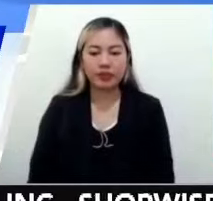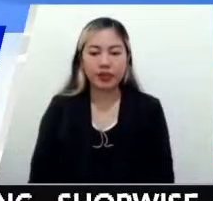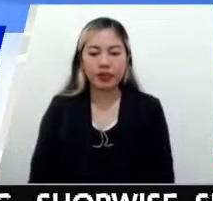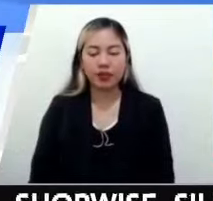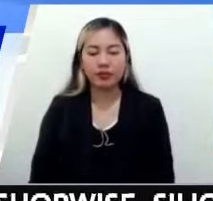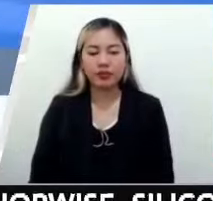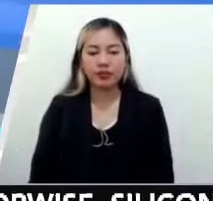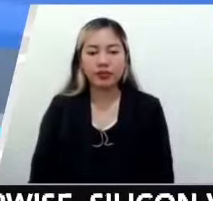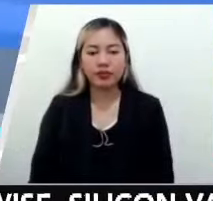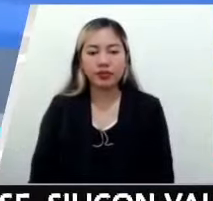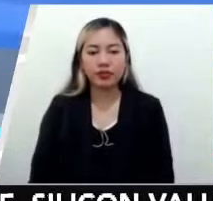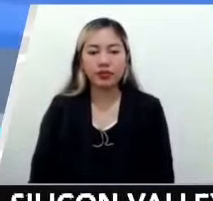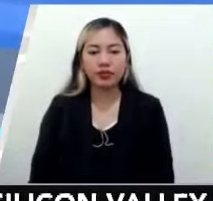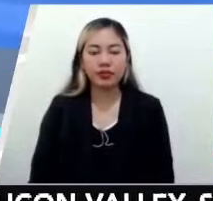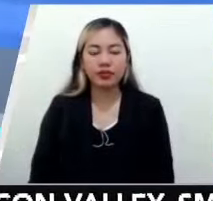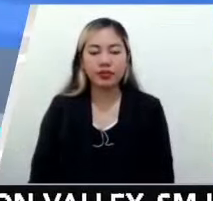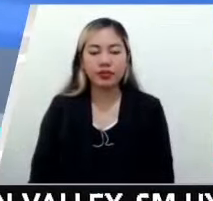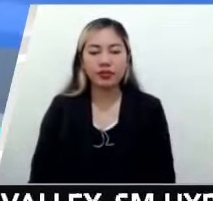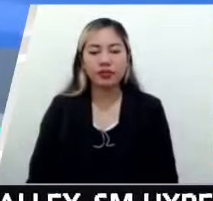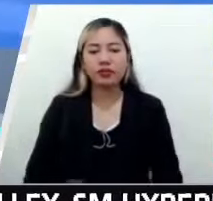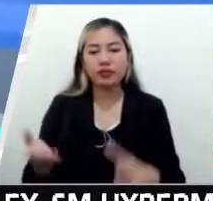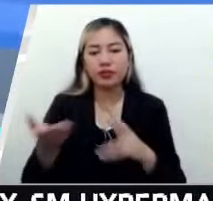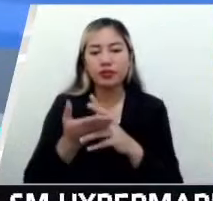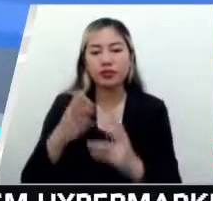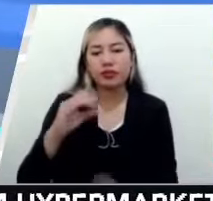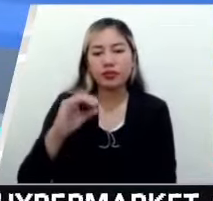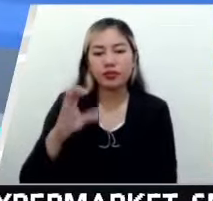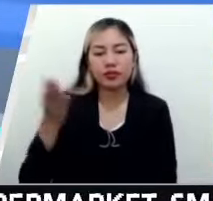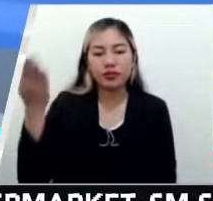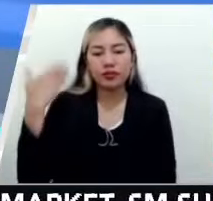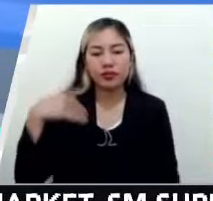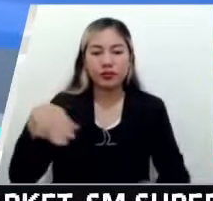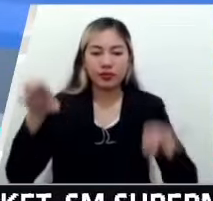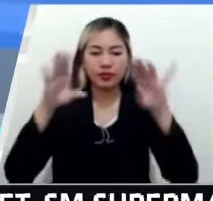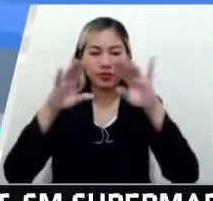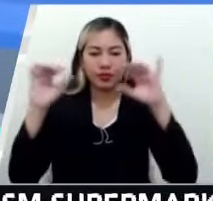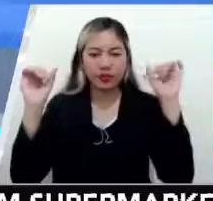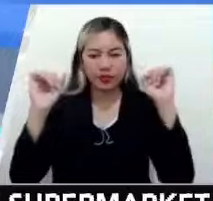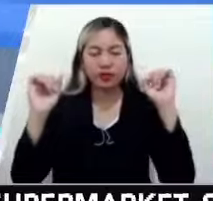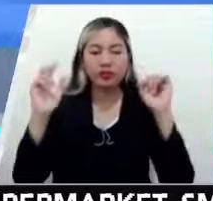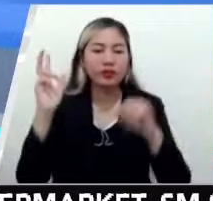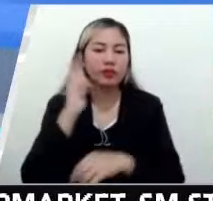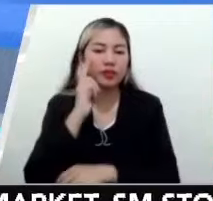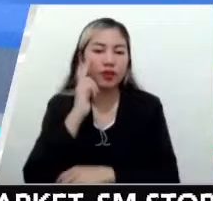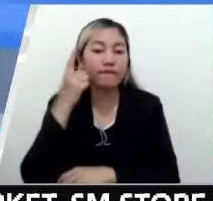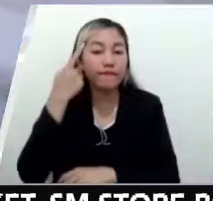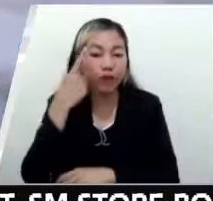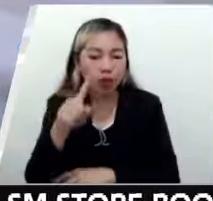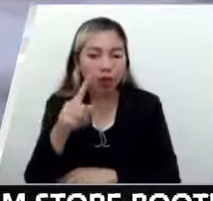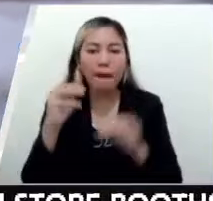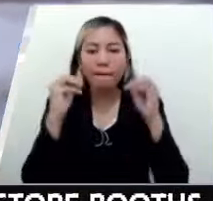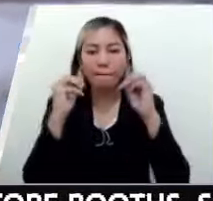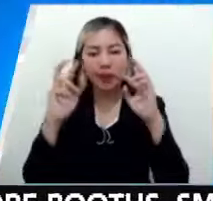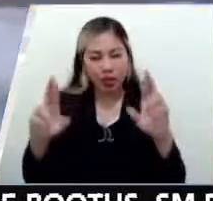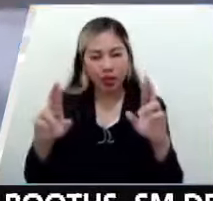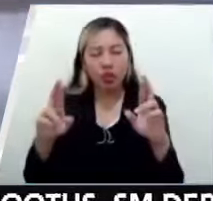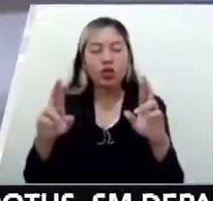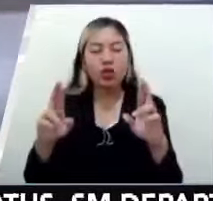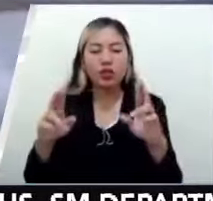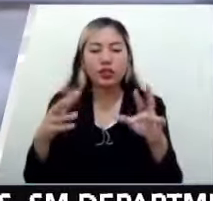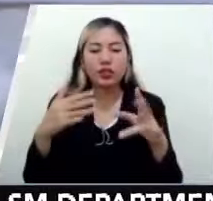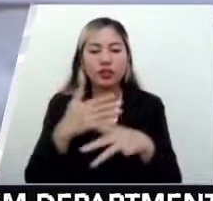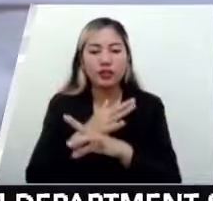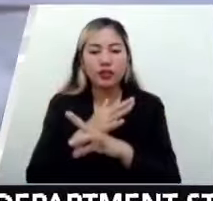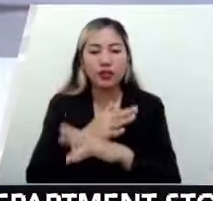Nag-high ng Certificate of Candidacy si dating Pangulong Rodrigo Duterte para sa pagka-alkalde ng Davao City. Kahapon,